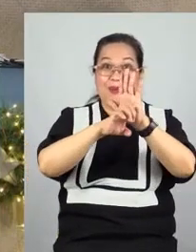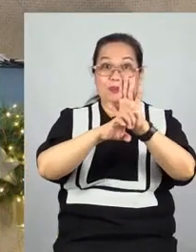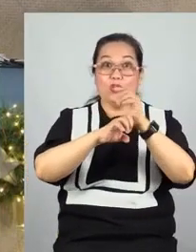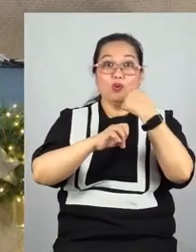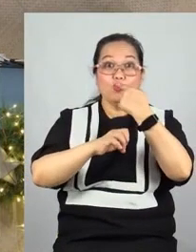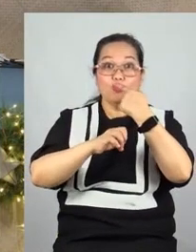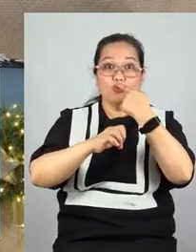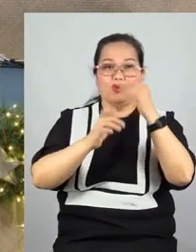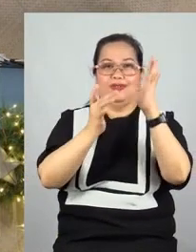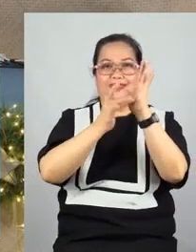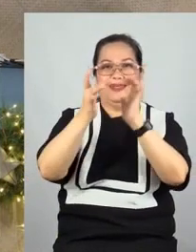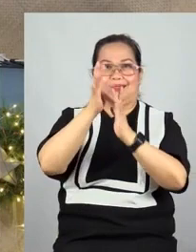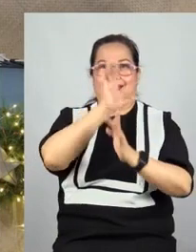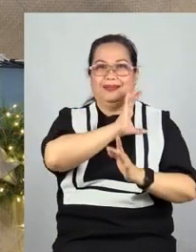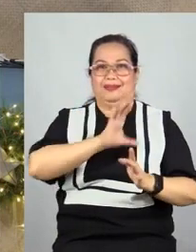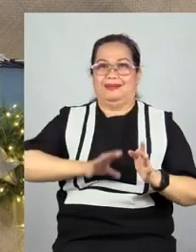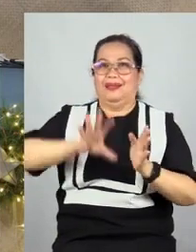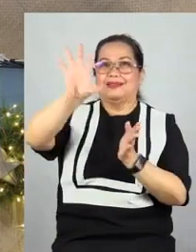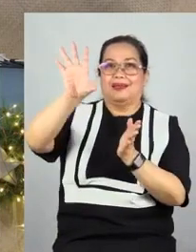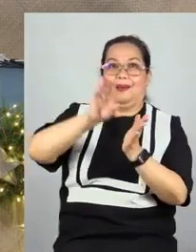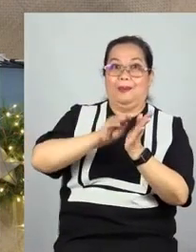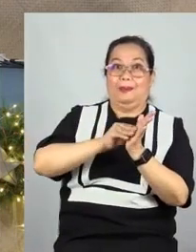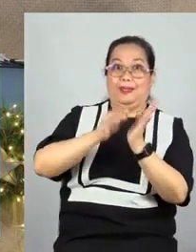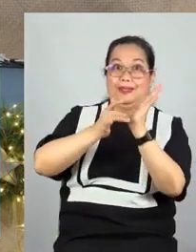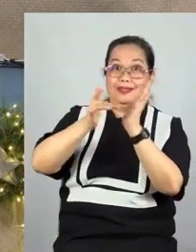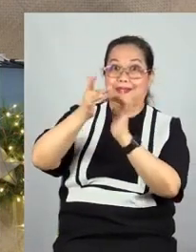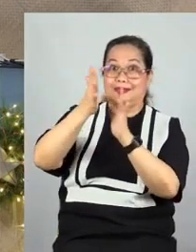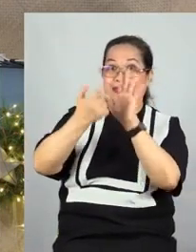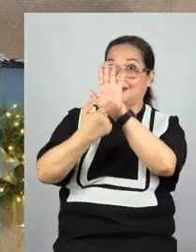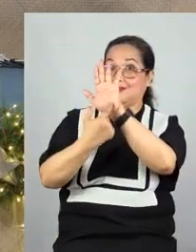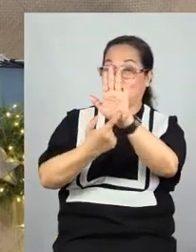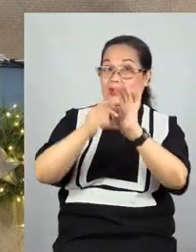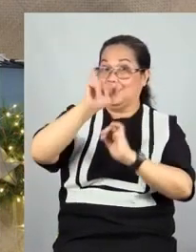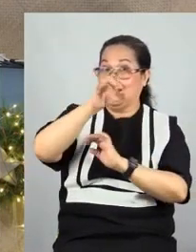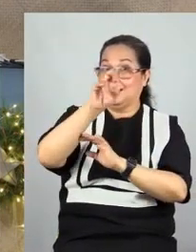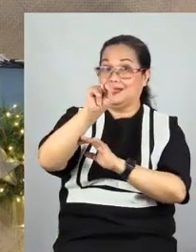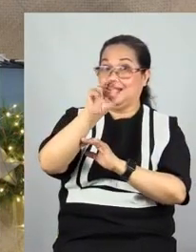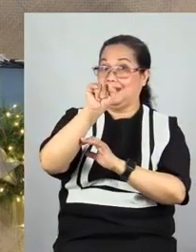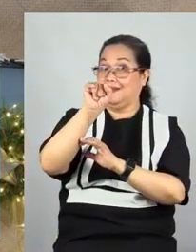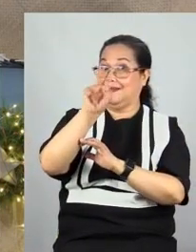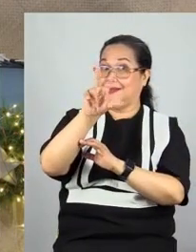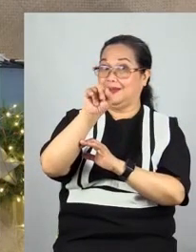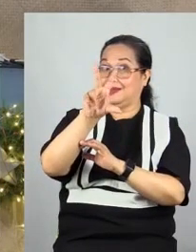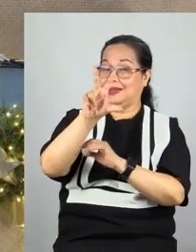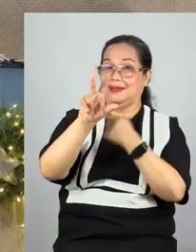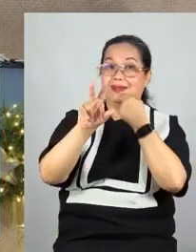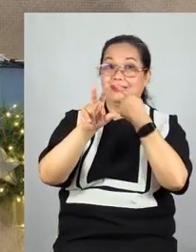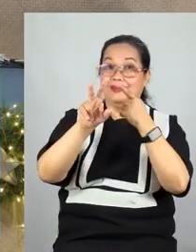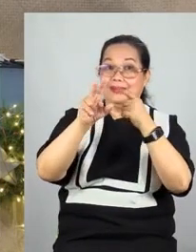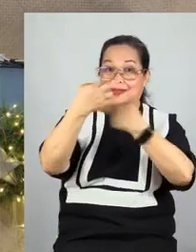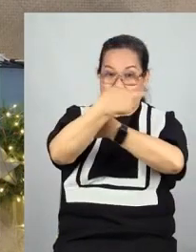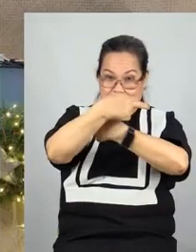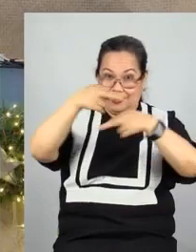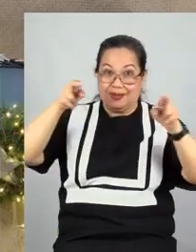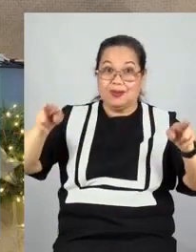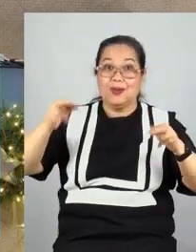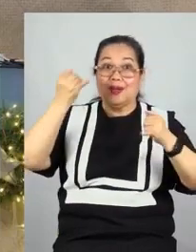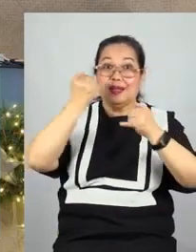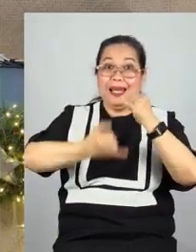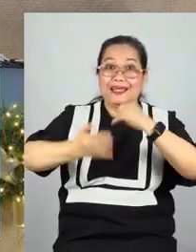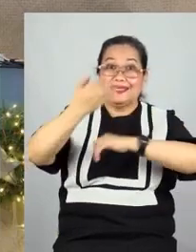Jesus. Pinakita ni Jesus ito sa John 13, di ba? Sa umpisa ng upper room, ng Last